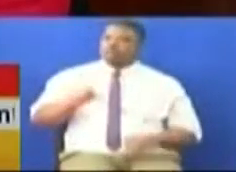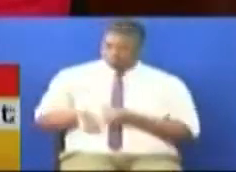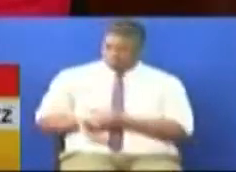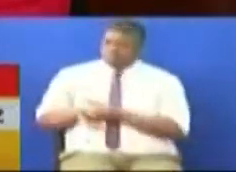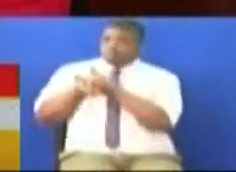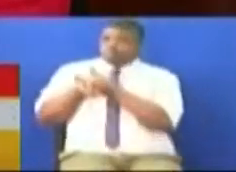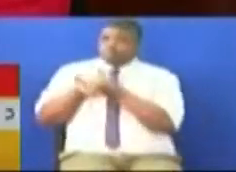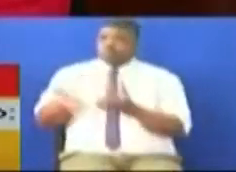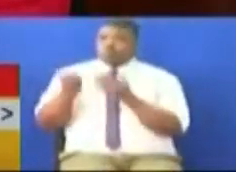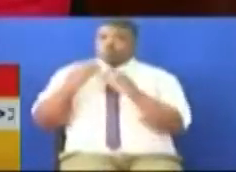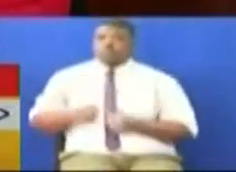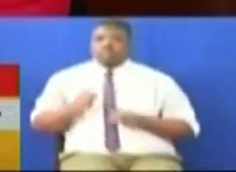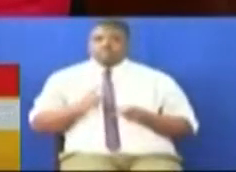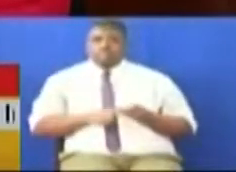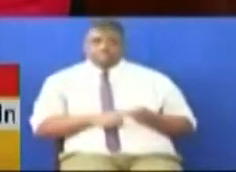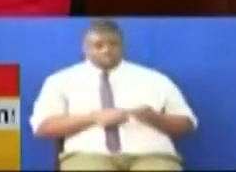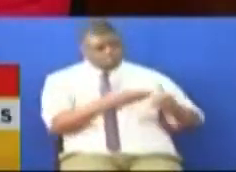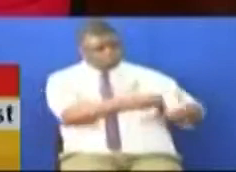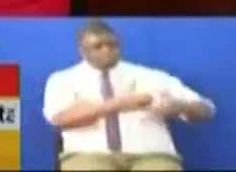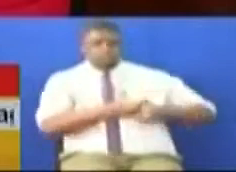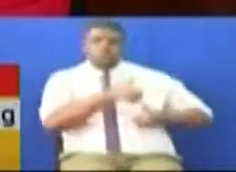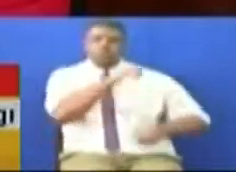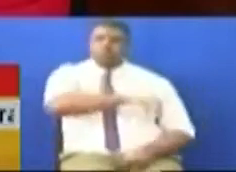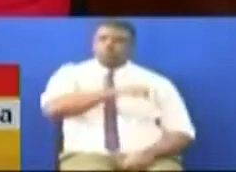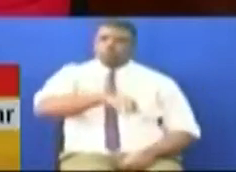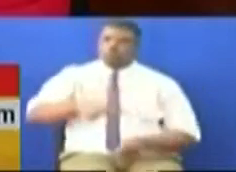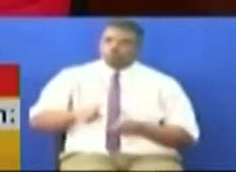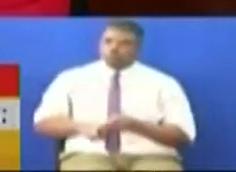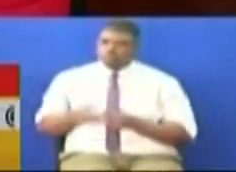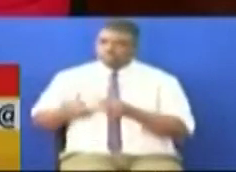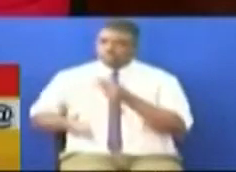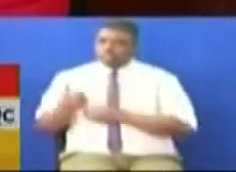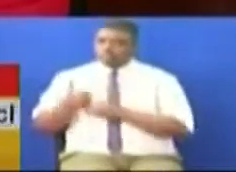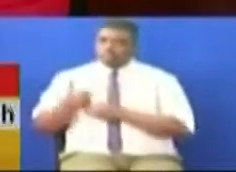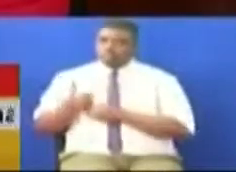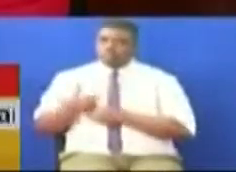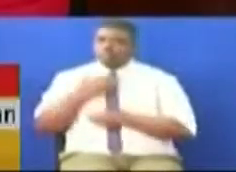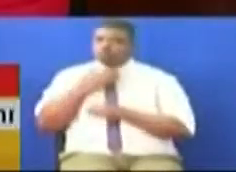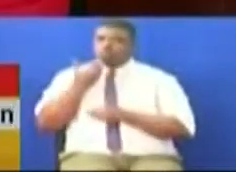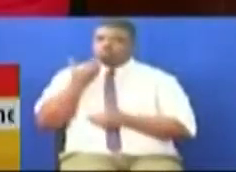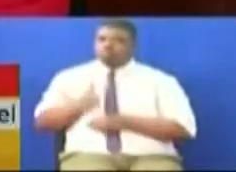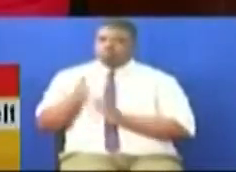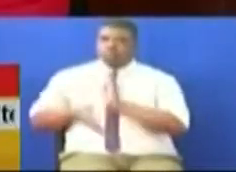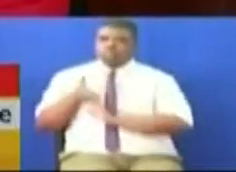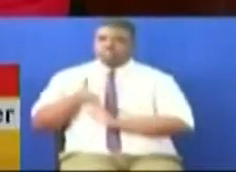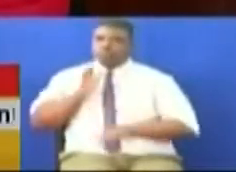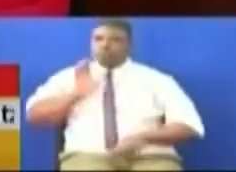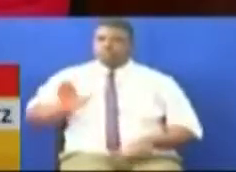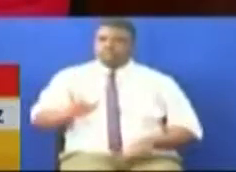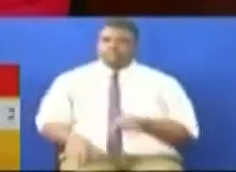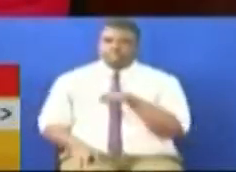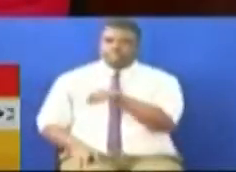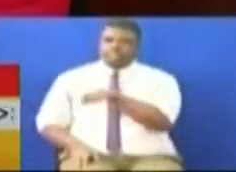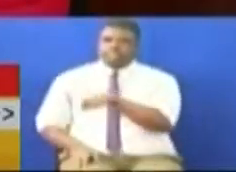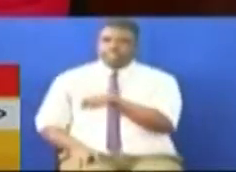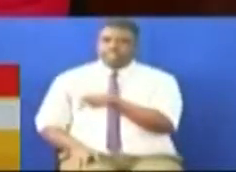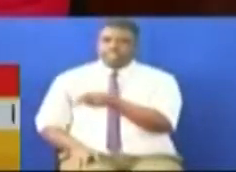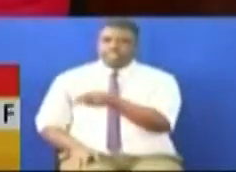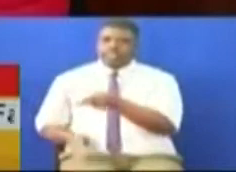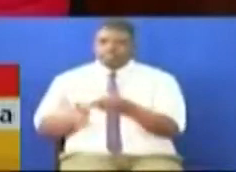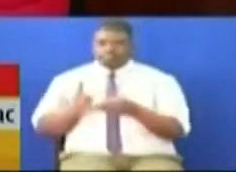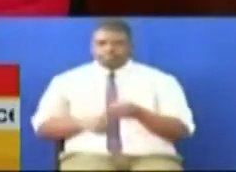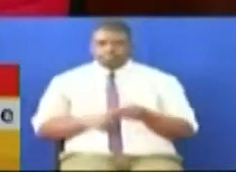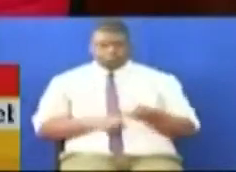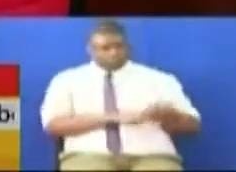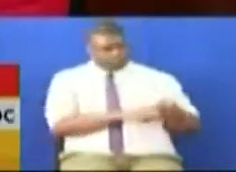ili iweze kuteka soko, iweze kukidhi haja ya uanzishaji wake. Lakini kitu kingine ambacho kilikuwa strange ni kitu ambacho tuliambiwa